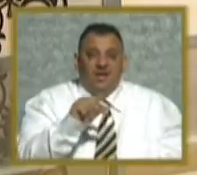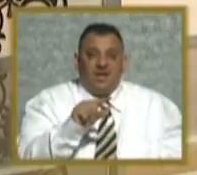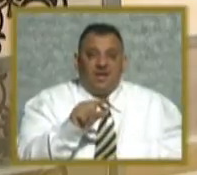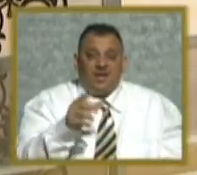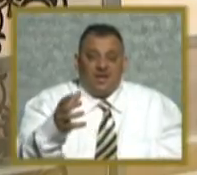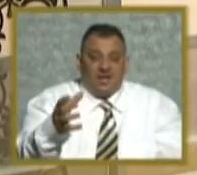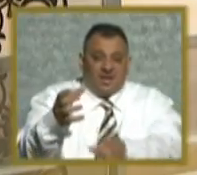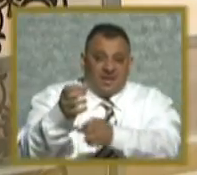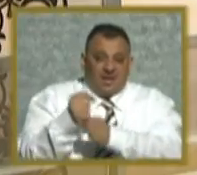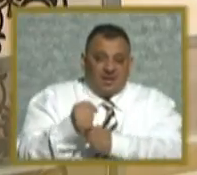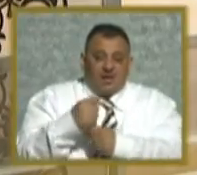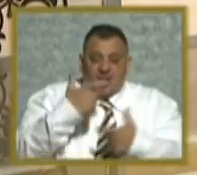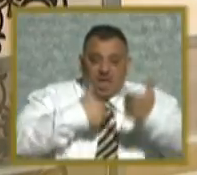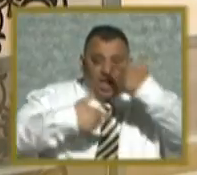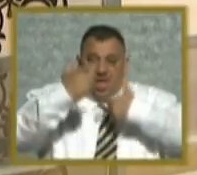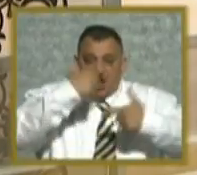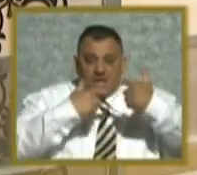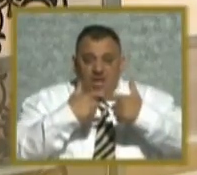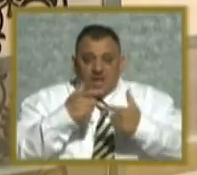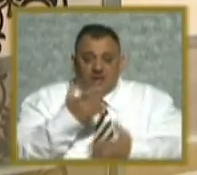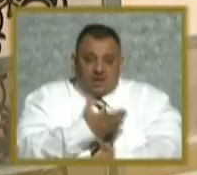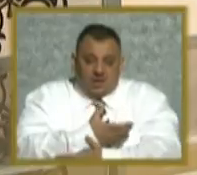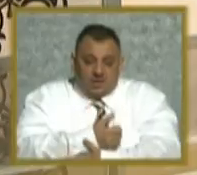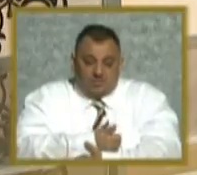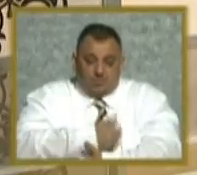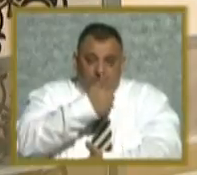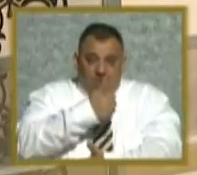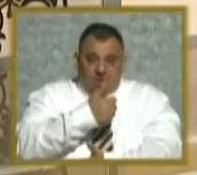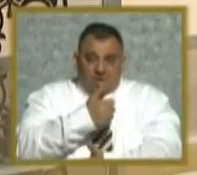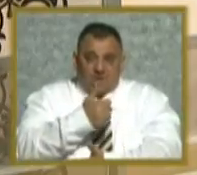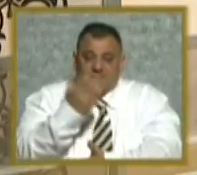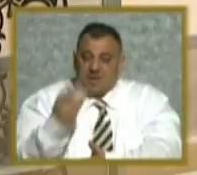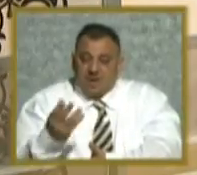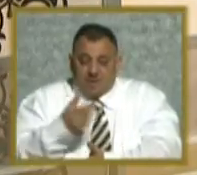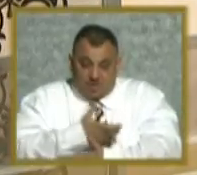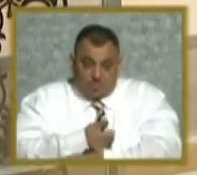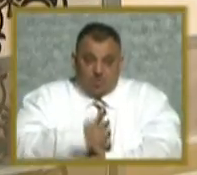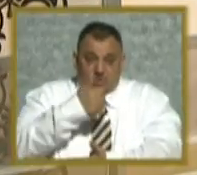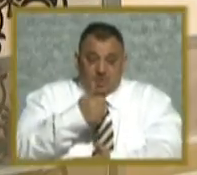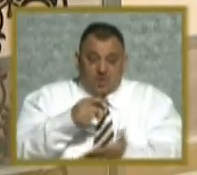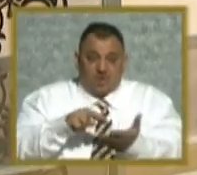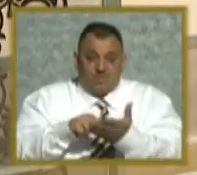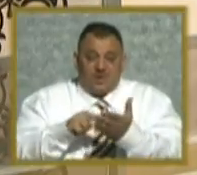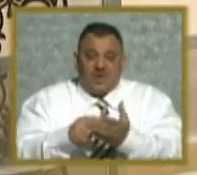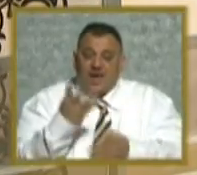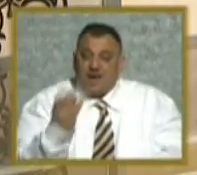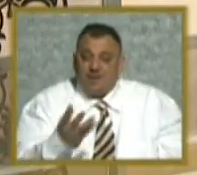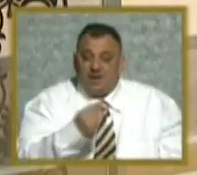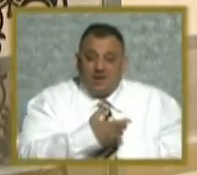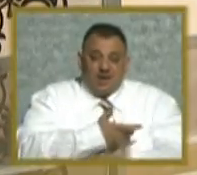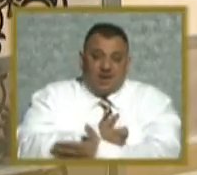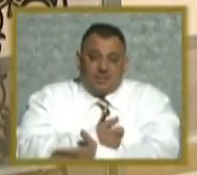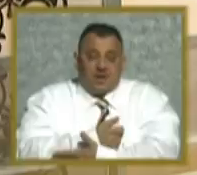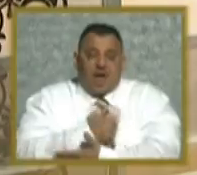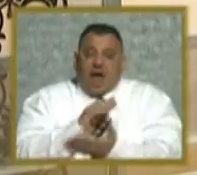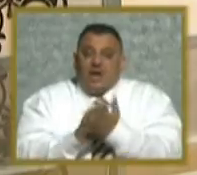وأمسك الولد يصيح ما يسكت، أرضعه من صدري، ولدي إيه حفيدي هذا، ما يطلع حليب